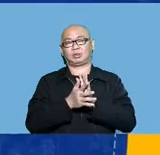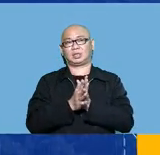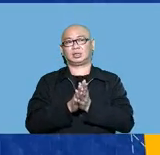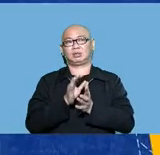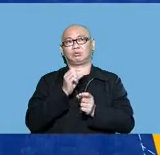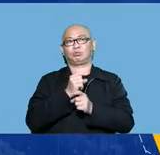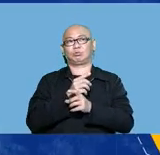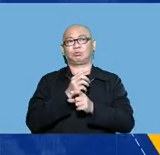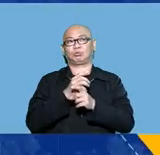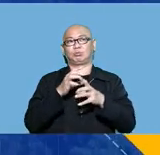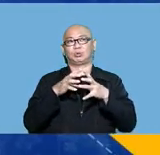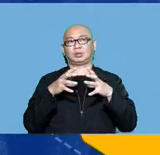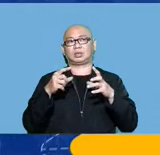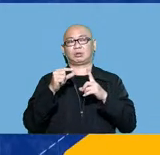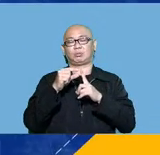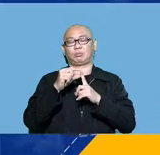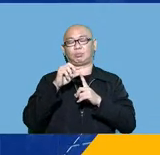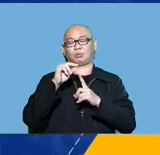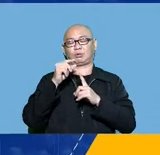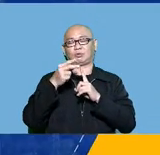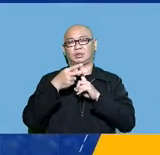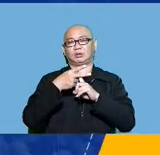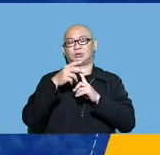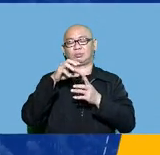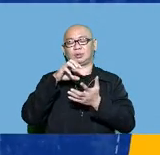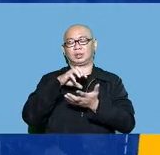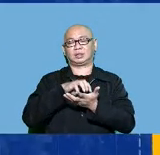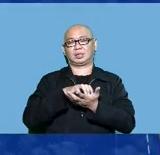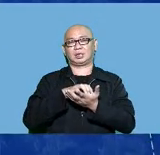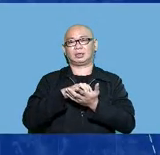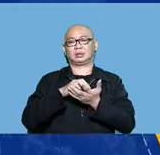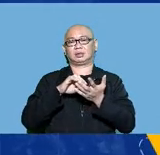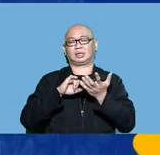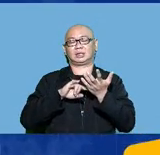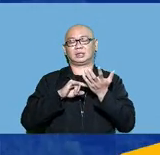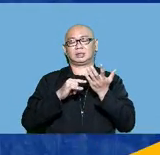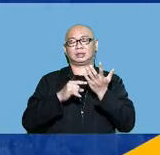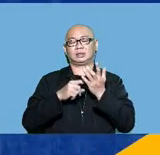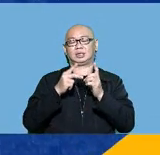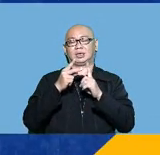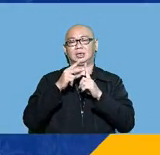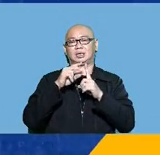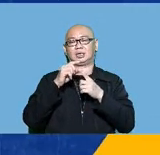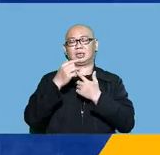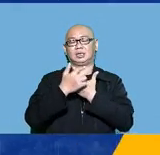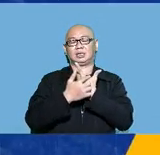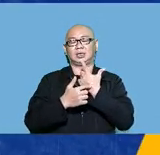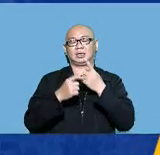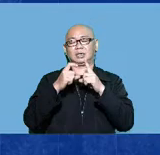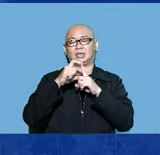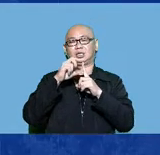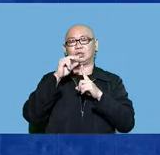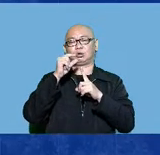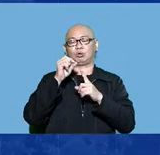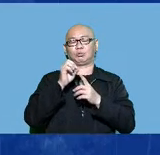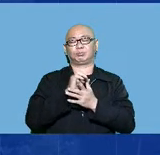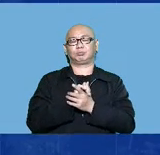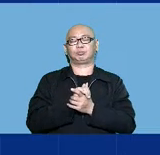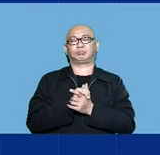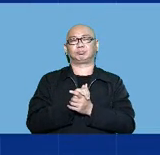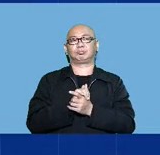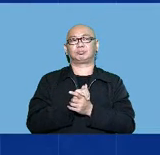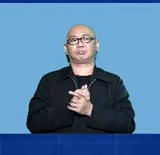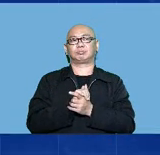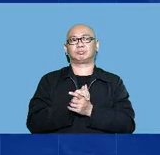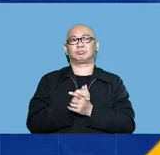guru besar atau profesor dalam bidang teknik sipil hidro. Kemudian dosen saya ini Profesor Insinyur